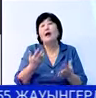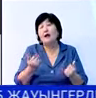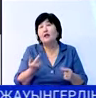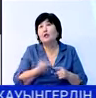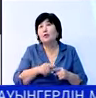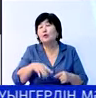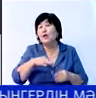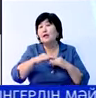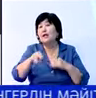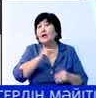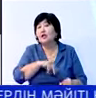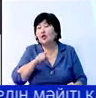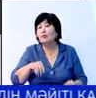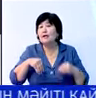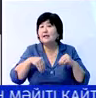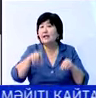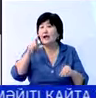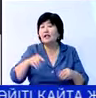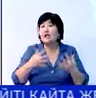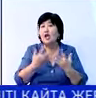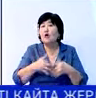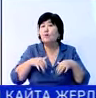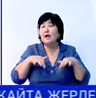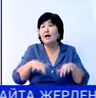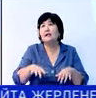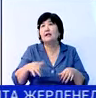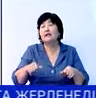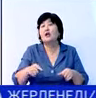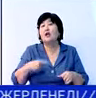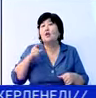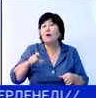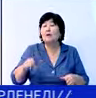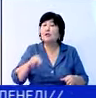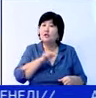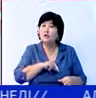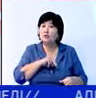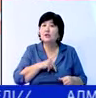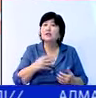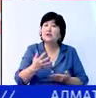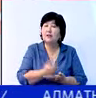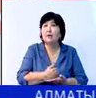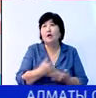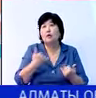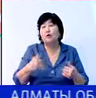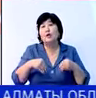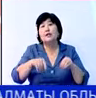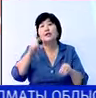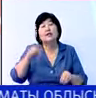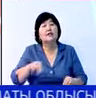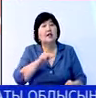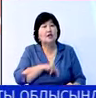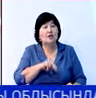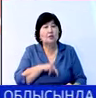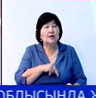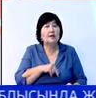бұл дала еңбеккерлерінің, дихандармен, механизаторлармен, бағбандардың тынымсыз еңбегі. Биыл диханшыларымыздың еңбектері